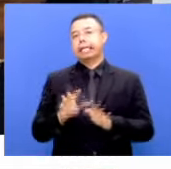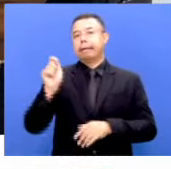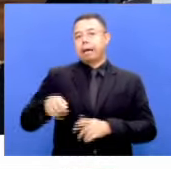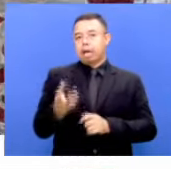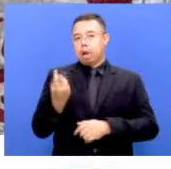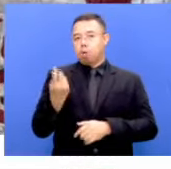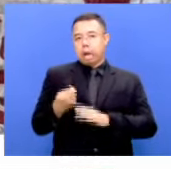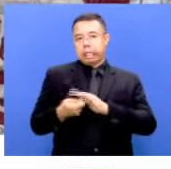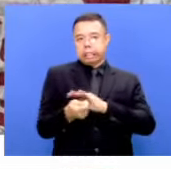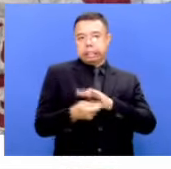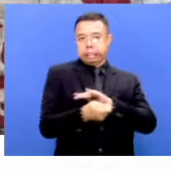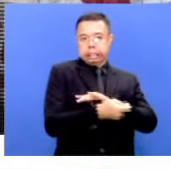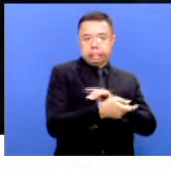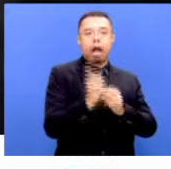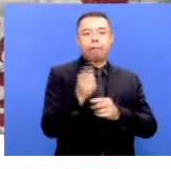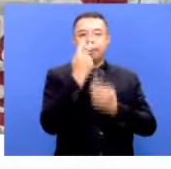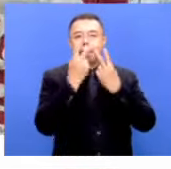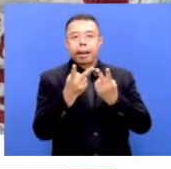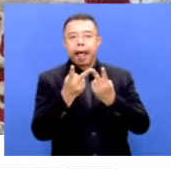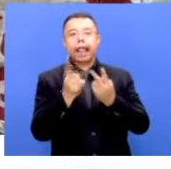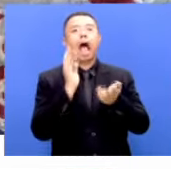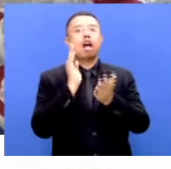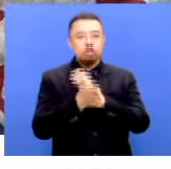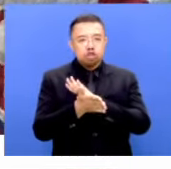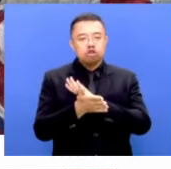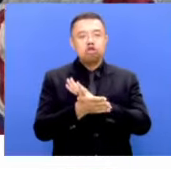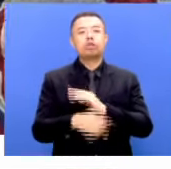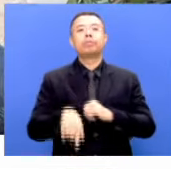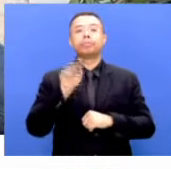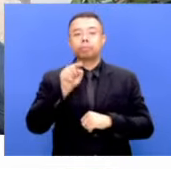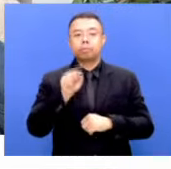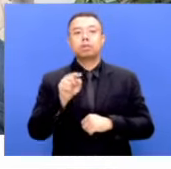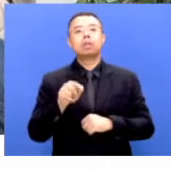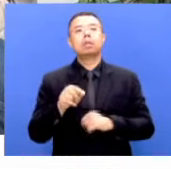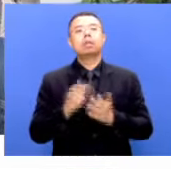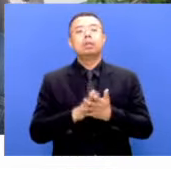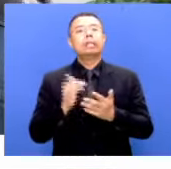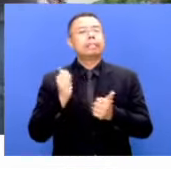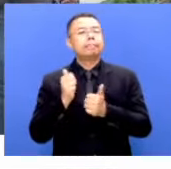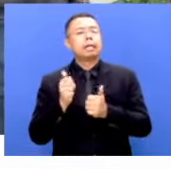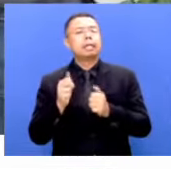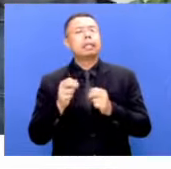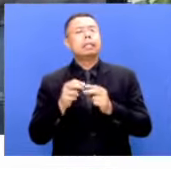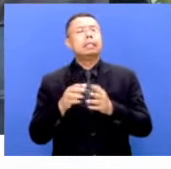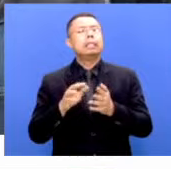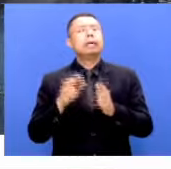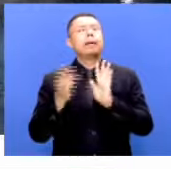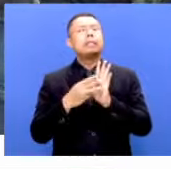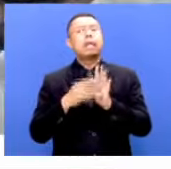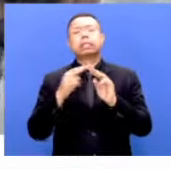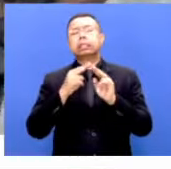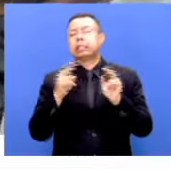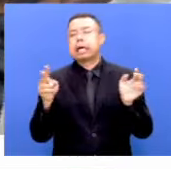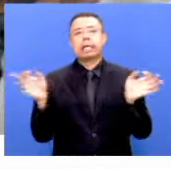karena mereka bisa melihat itu dari jarak dekat dan itu eh close case eh sebetulnya tetapi misalnya untuk